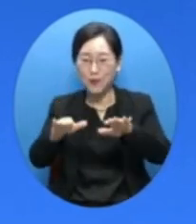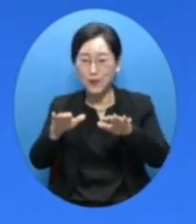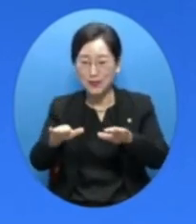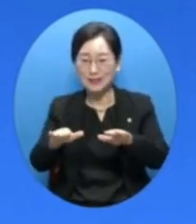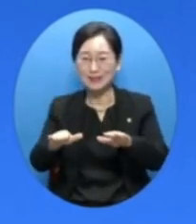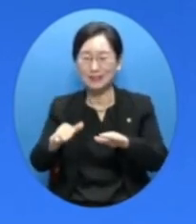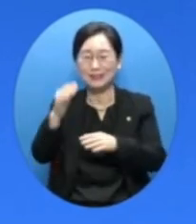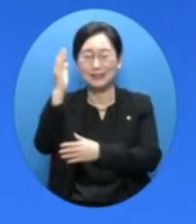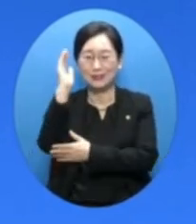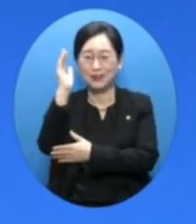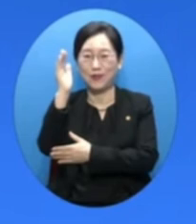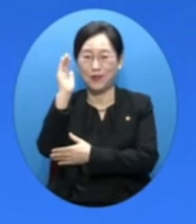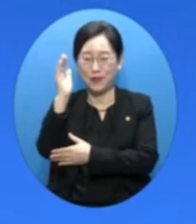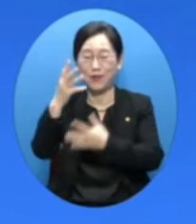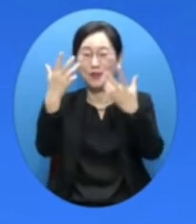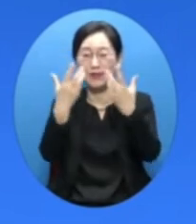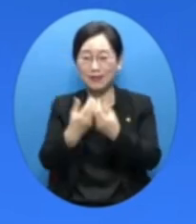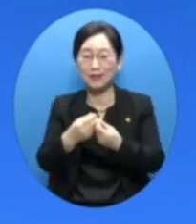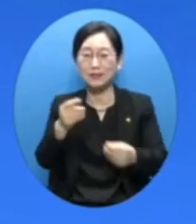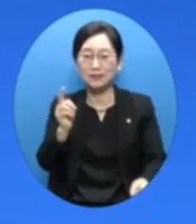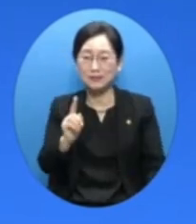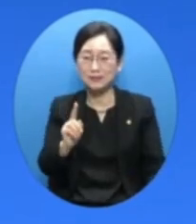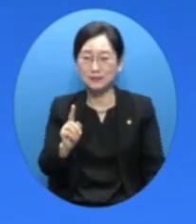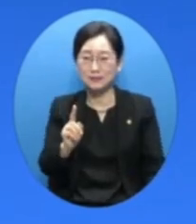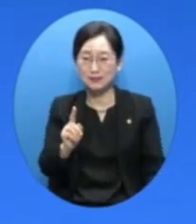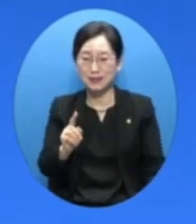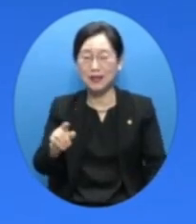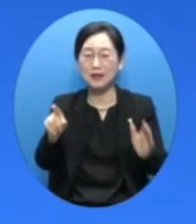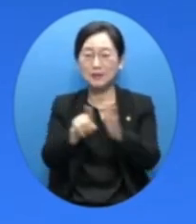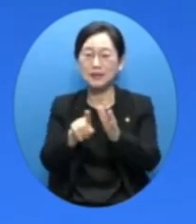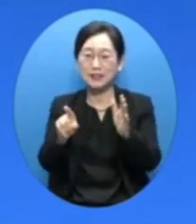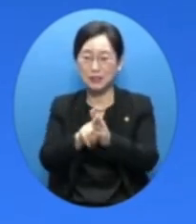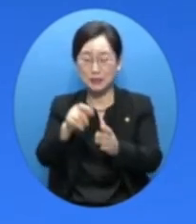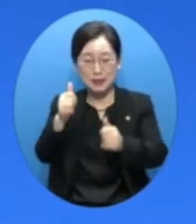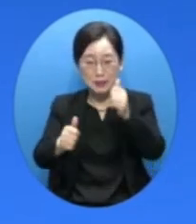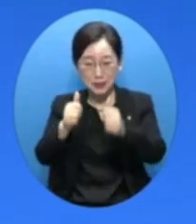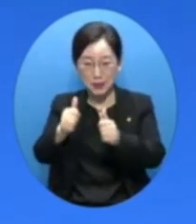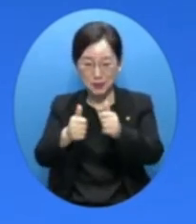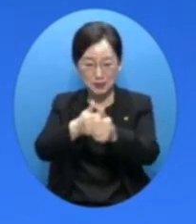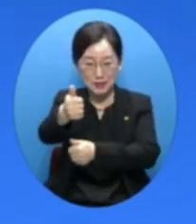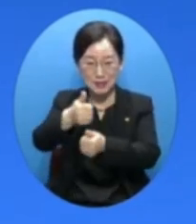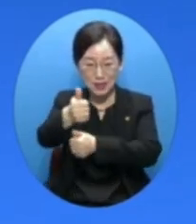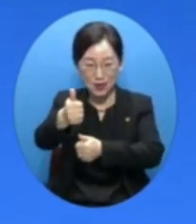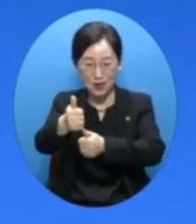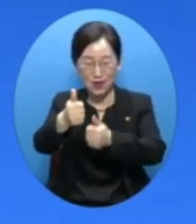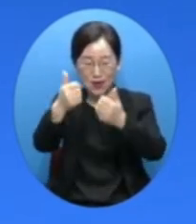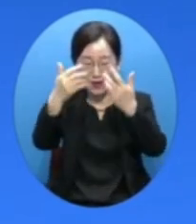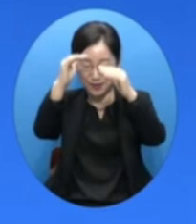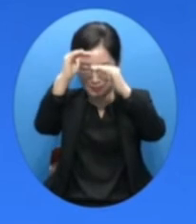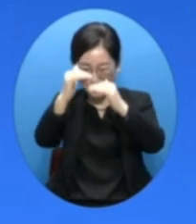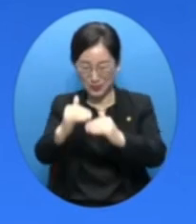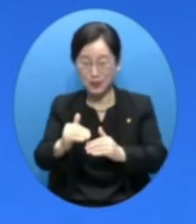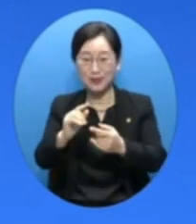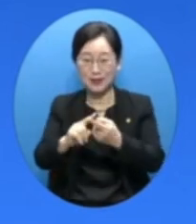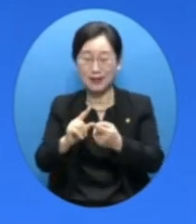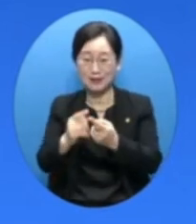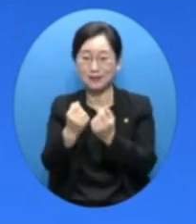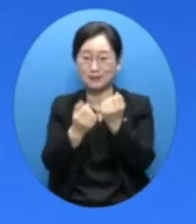오늘도 설교 내용이 믿음의 시험을 어떻게 이겨나가느냐 하는 내용이니까 오늘